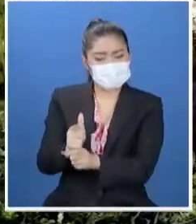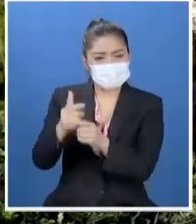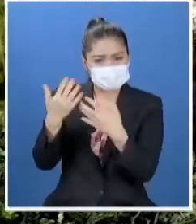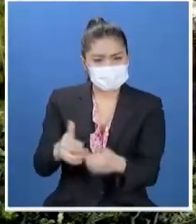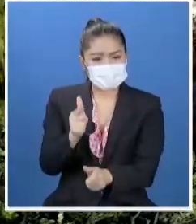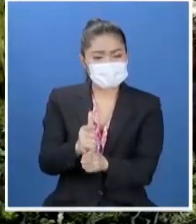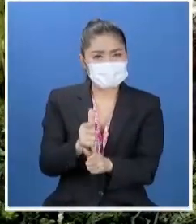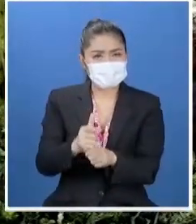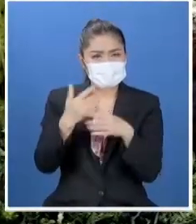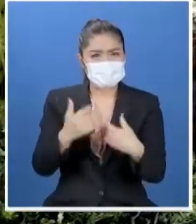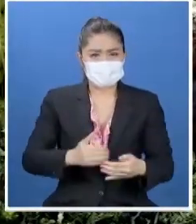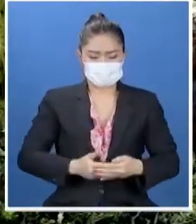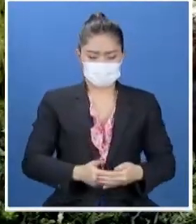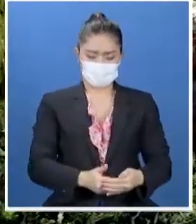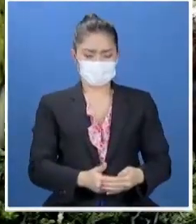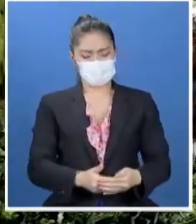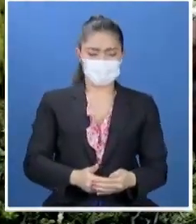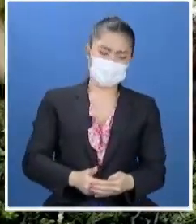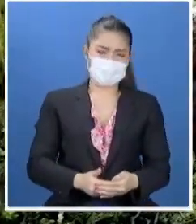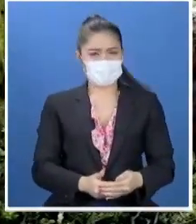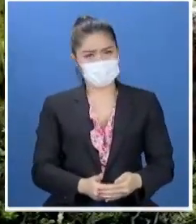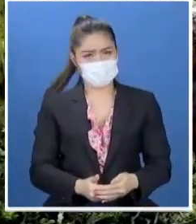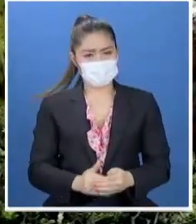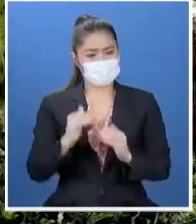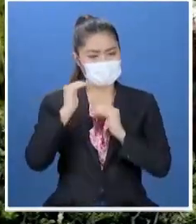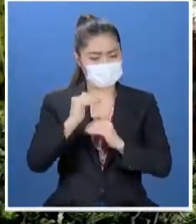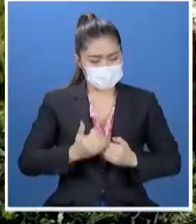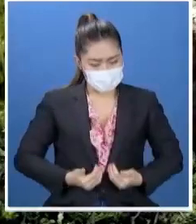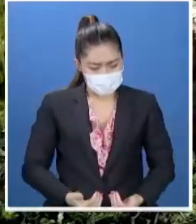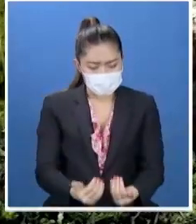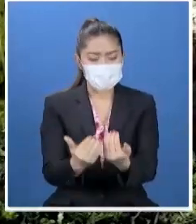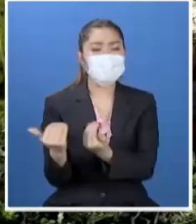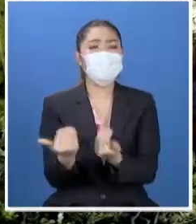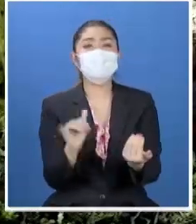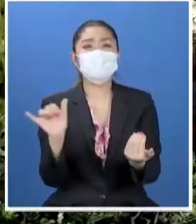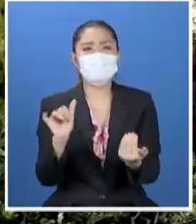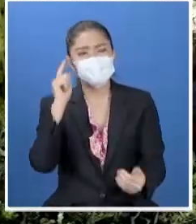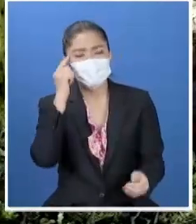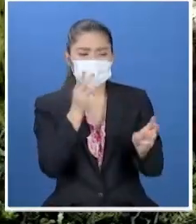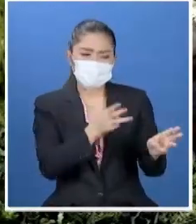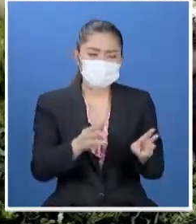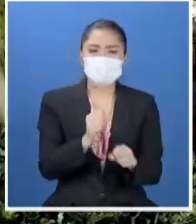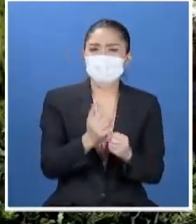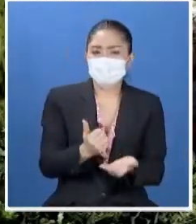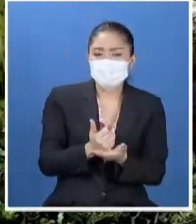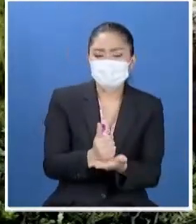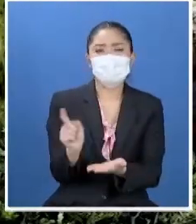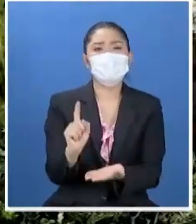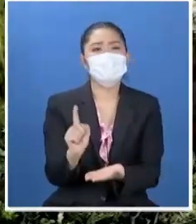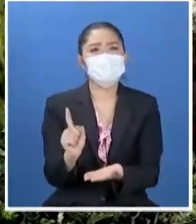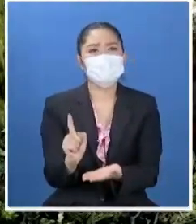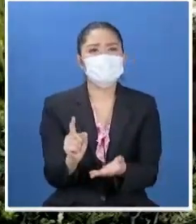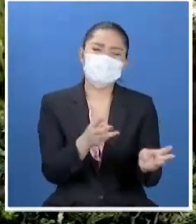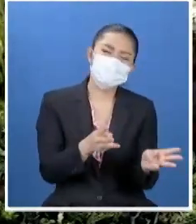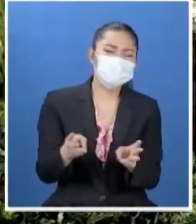ว้แล้วแม่ช้างอ่ะก็ตั้งท้องมาตั้งนานแล้วนะคะถึงกำหนดก็ยังไม่ตกลูกสักทีค่ะไม่รู้วิธีแล้วว่าจะช่วยเขายังไงเอ